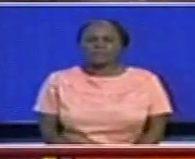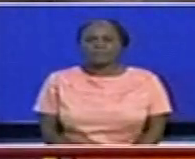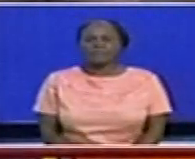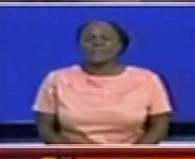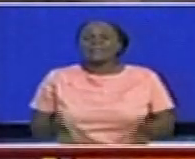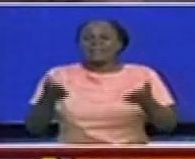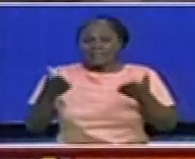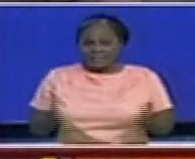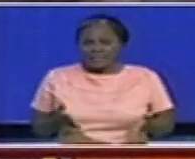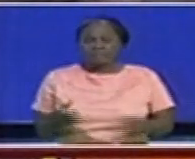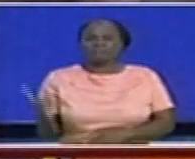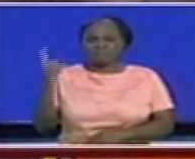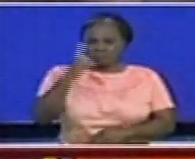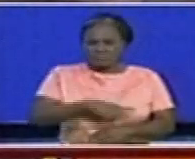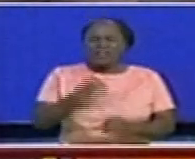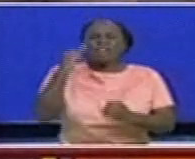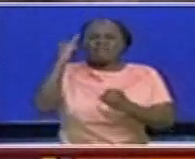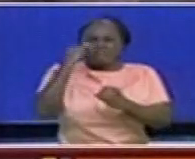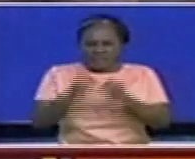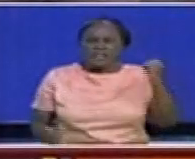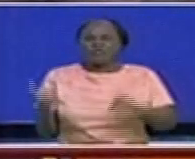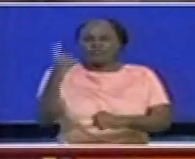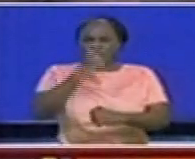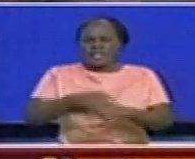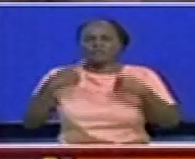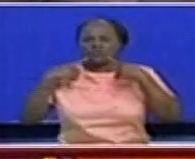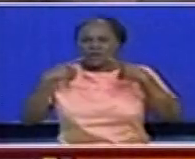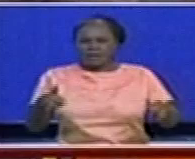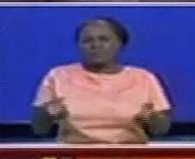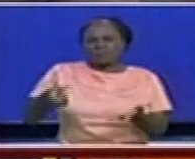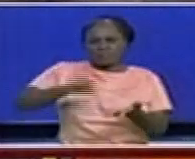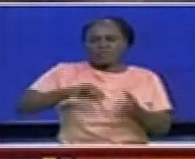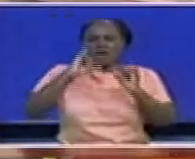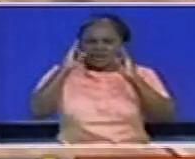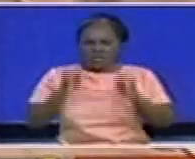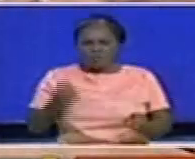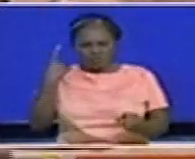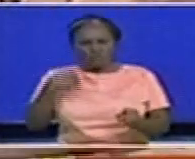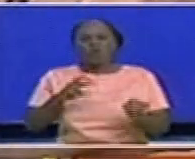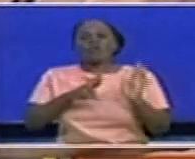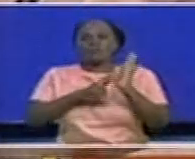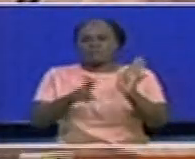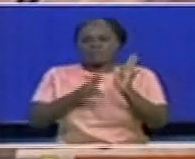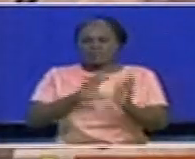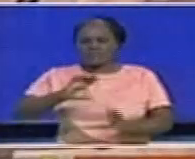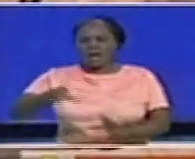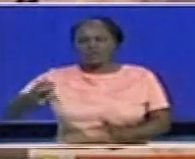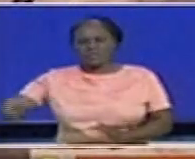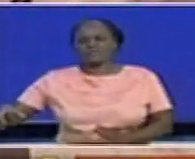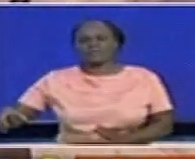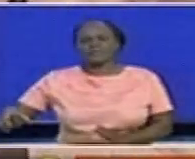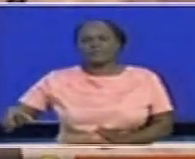Leo ilikuwa siku ya kamati ya uratibu wa mishahara ya SRC kutangaza nyongeza mpya za mishahara ya wakilishi wa tawala za